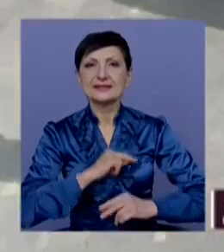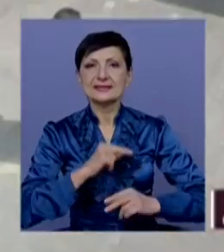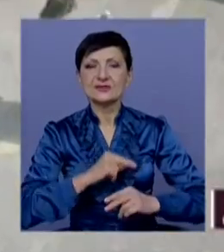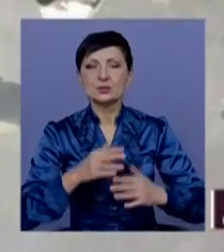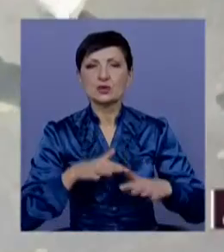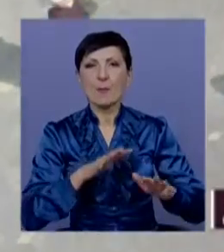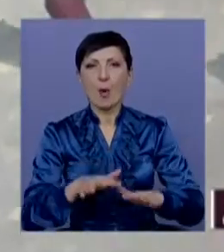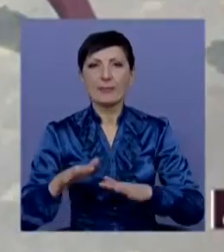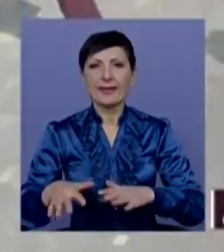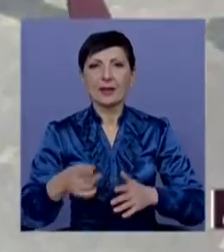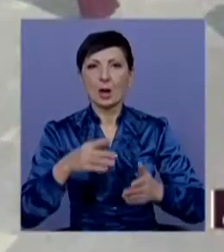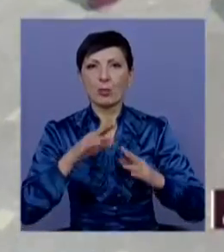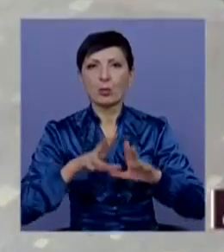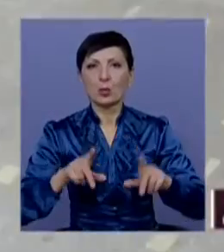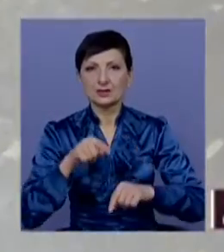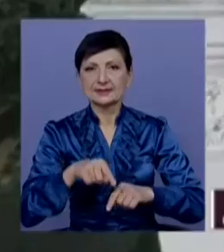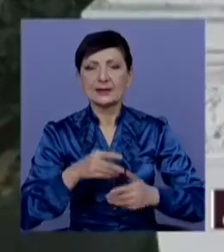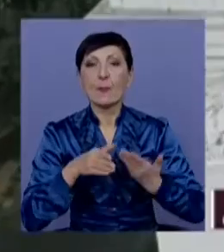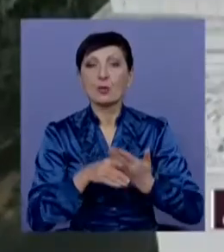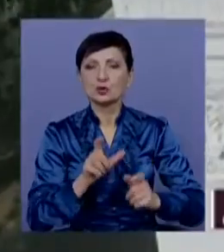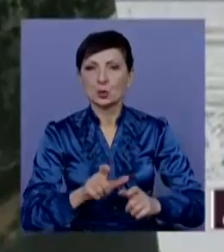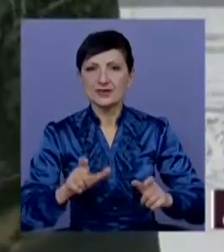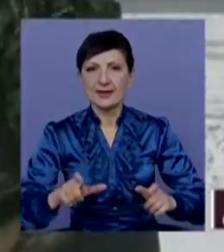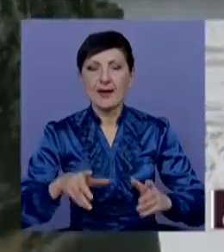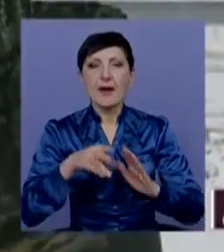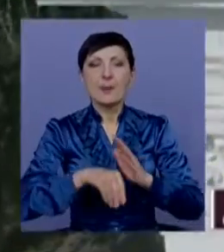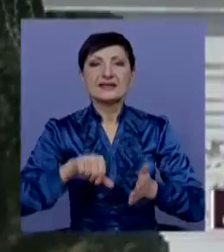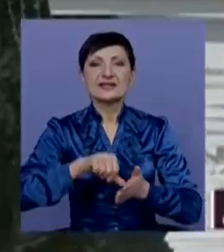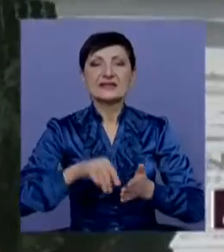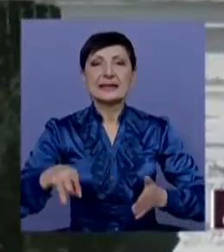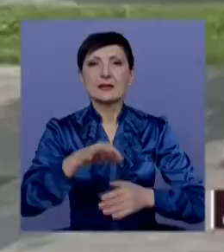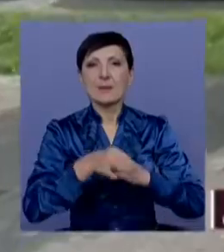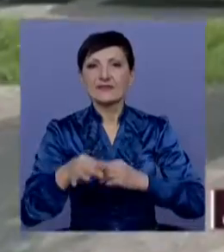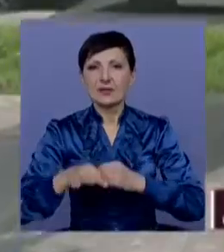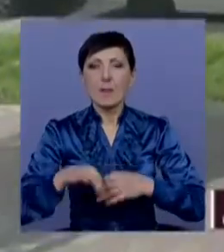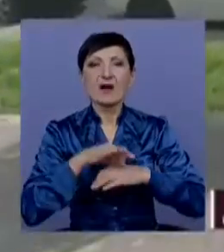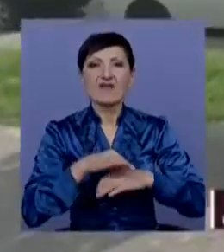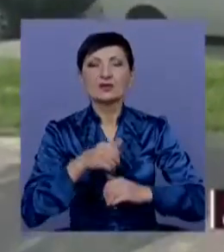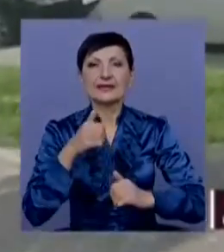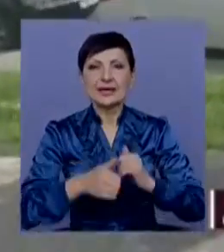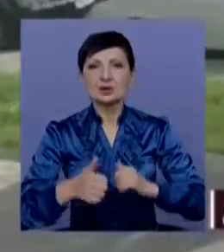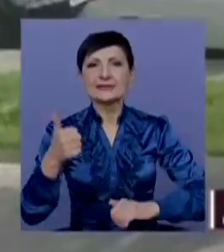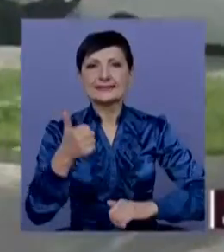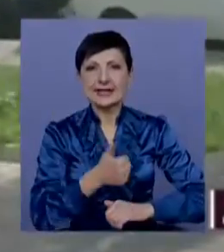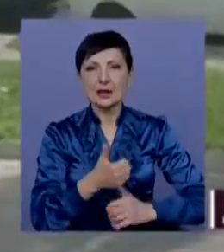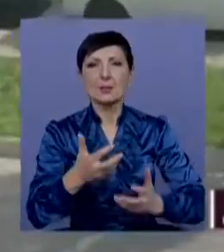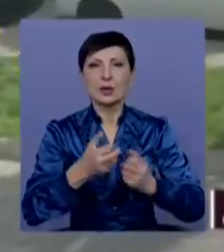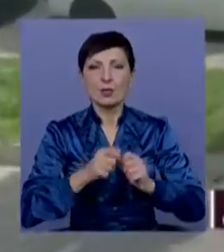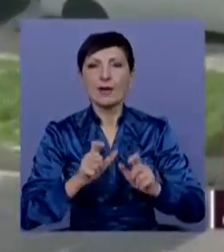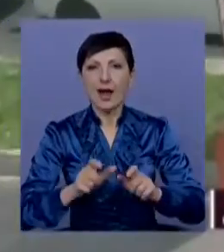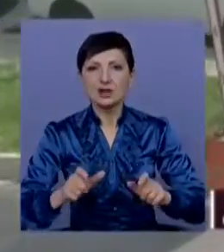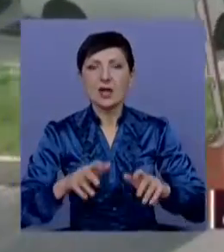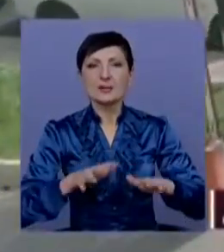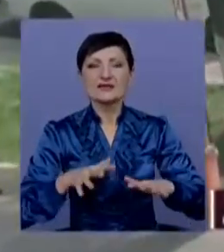мобильный пункт помощи населению. В рамках данной услуги представители региональных филиалов Нур Отан проводят еженедельный прием жителей в